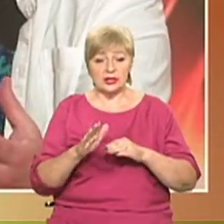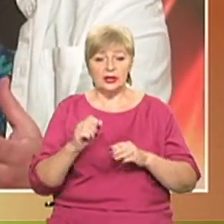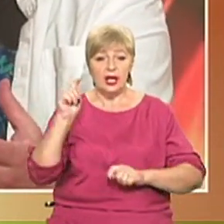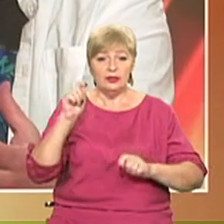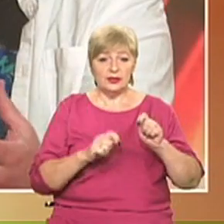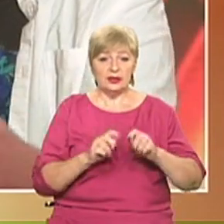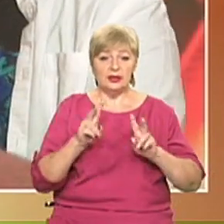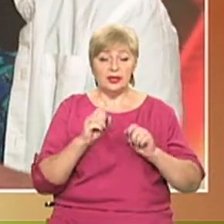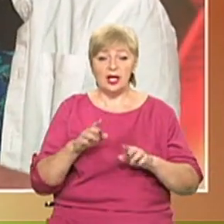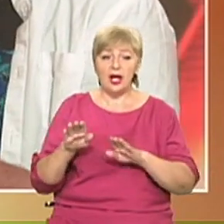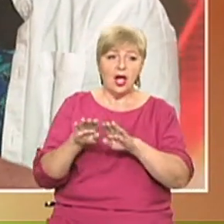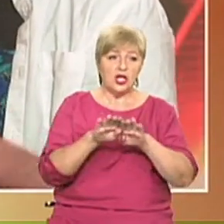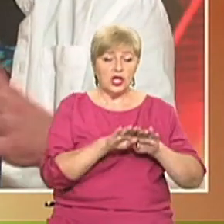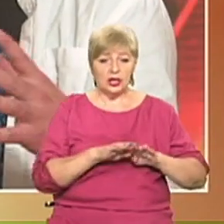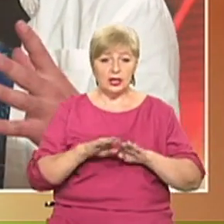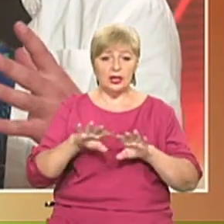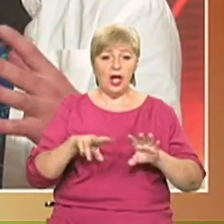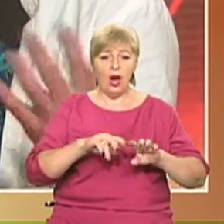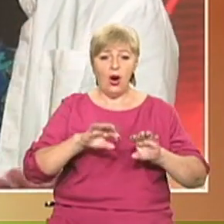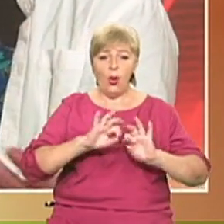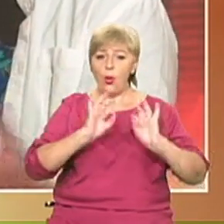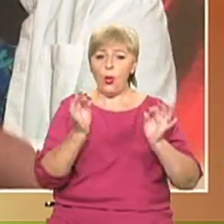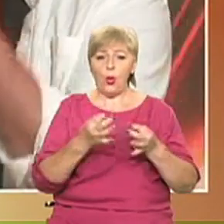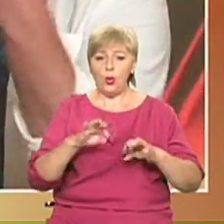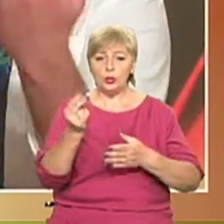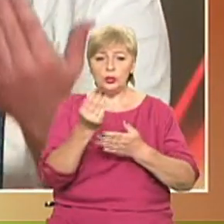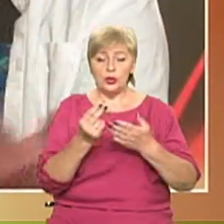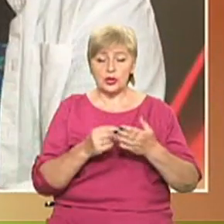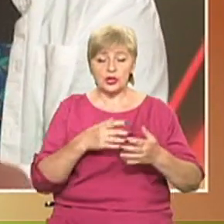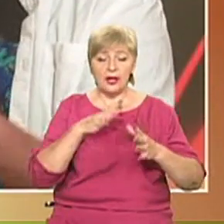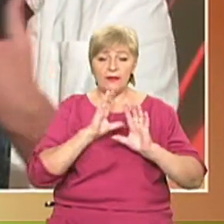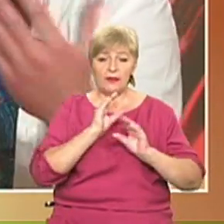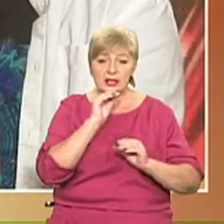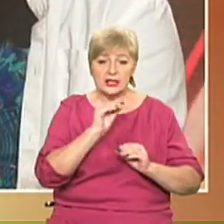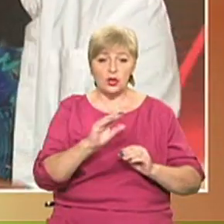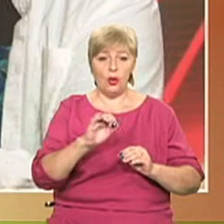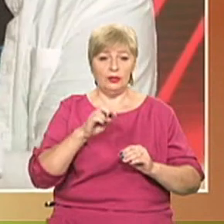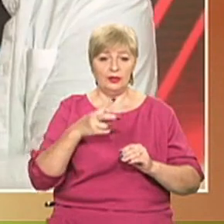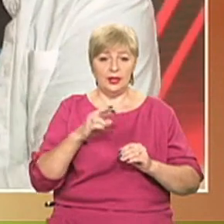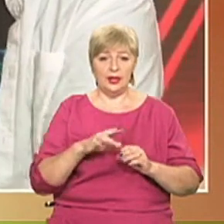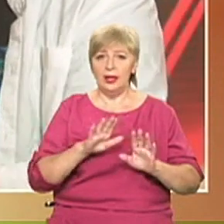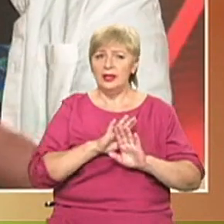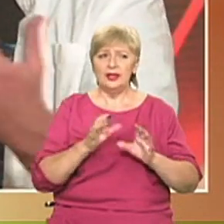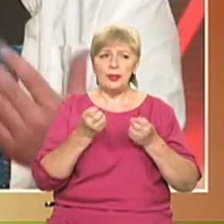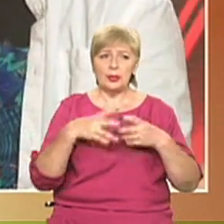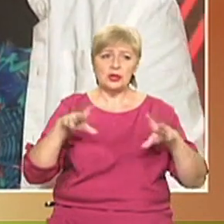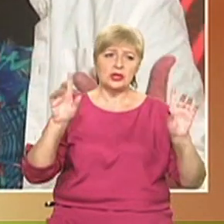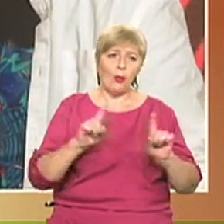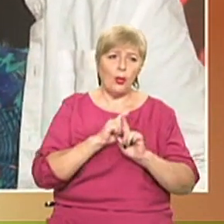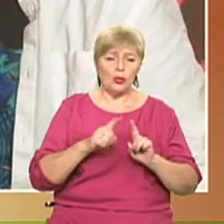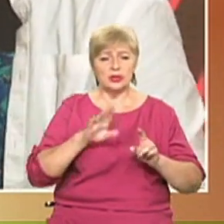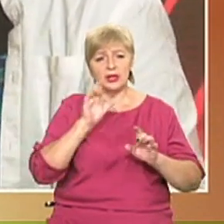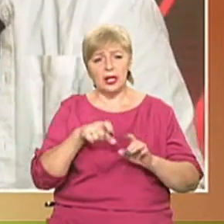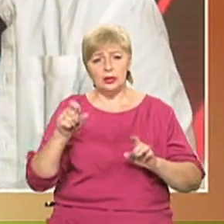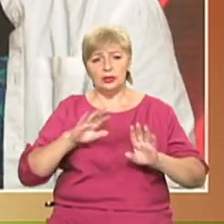єдине художнє висловлювання. Це не зовсім той фестиваль в нашому розумінні, коли є просто музика, люди там